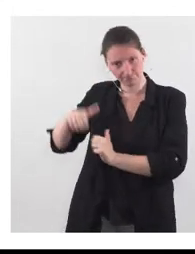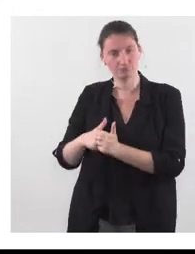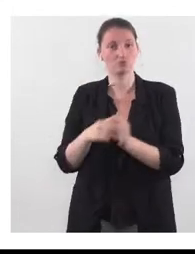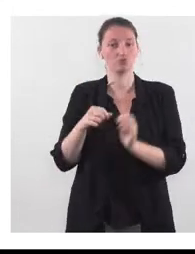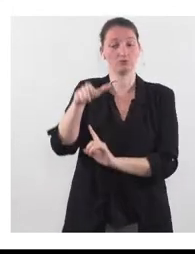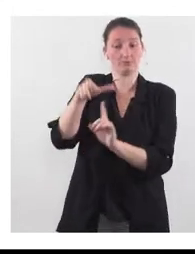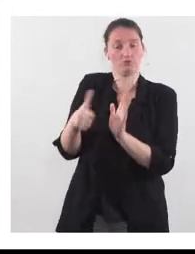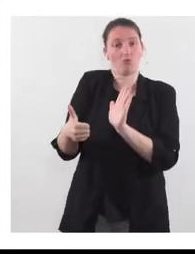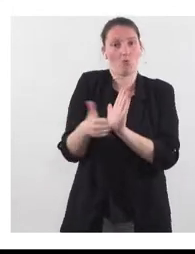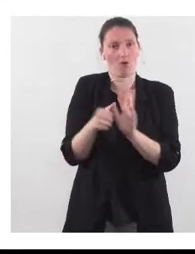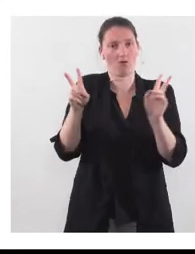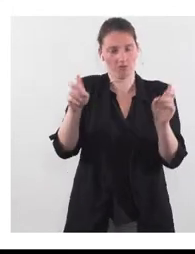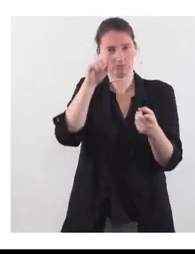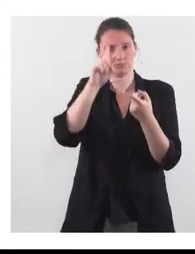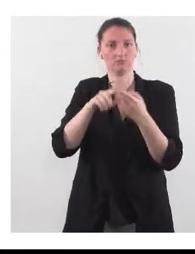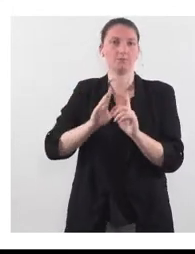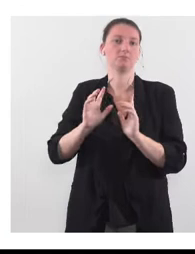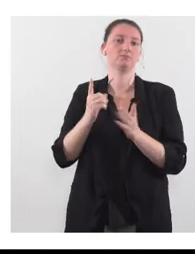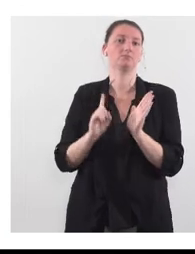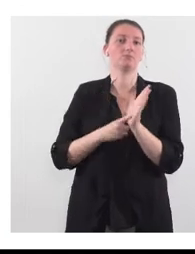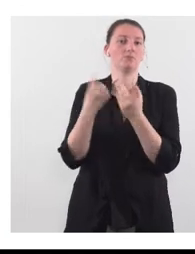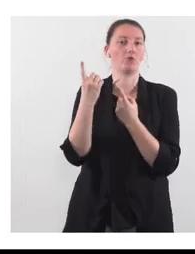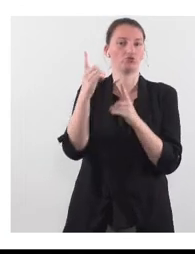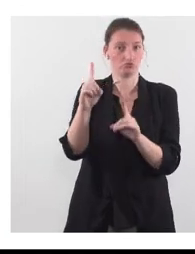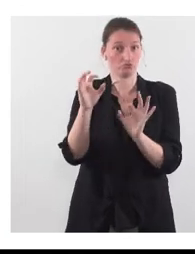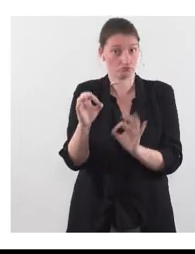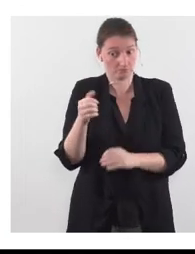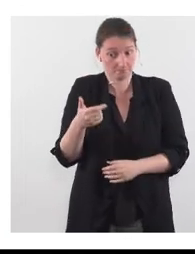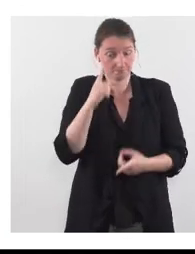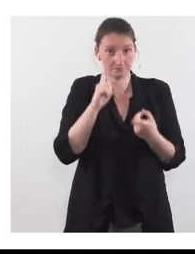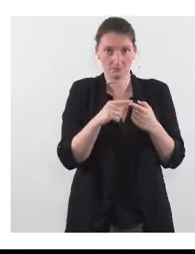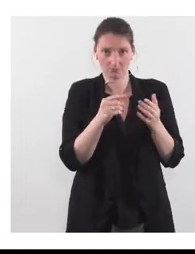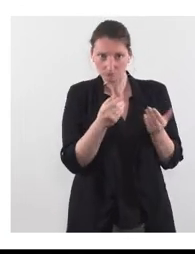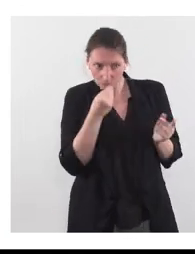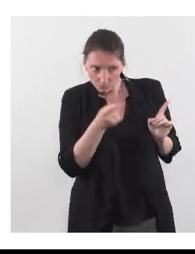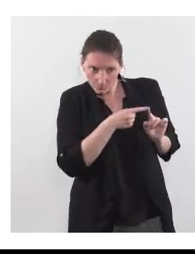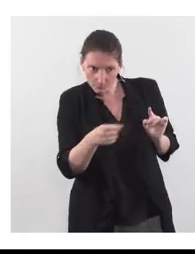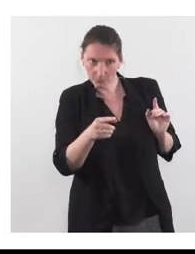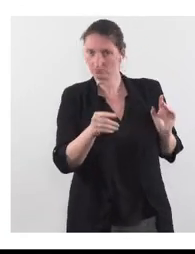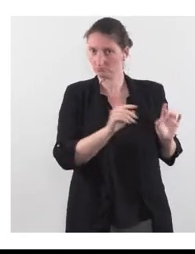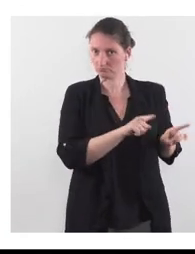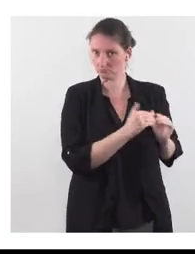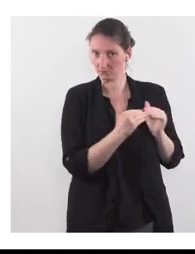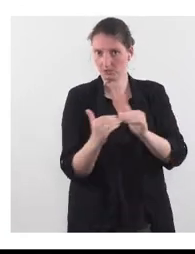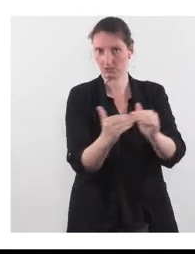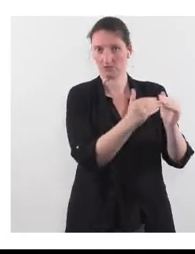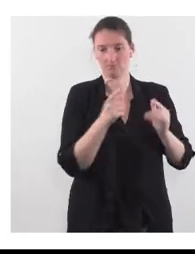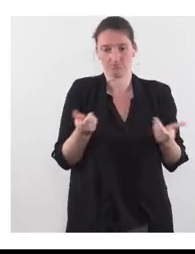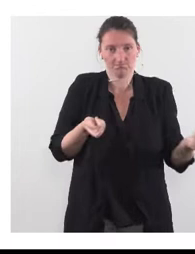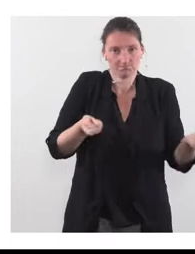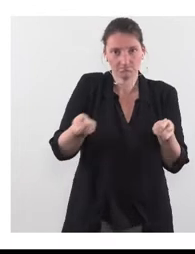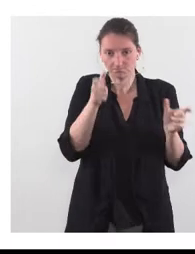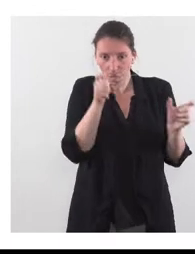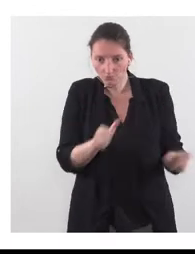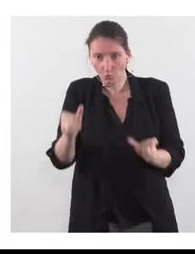pour l'égalité de traitement supervise ces actes, ces lois dans la société suédoise.